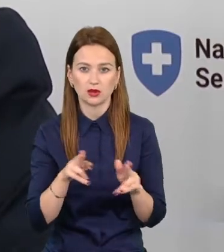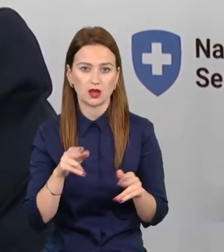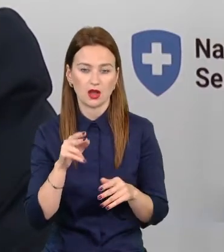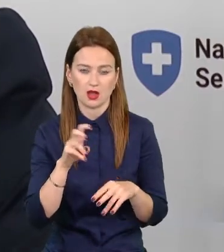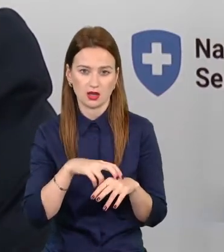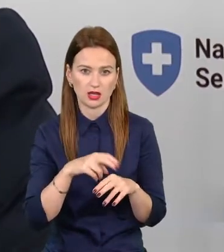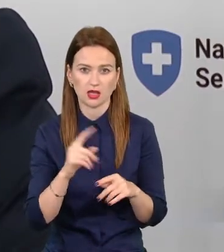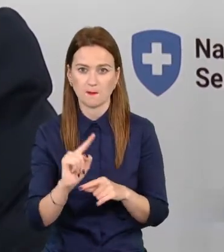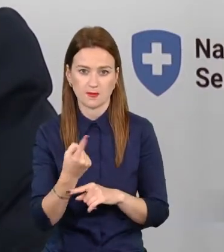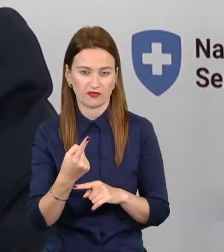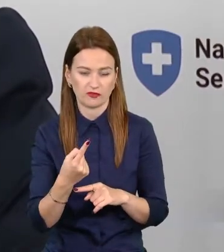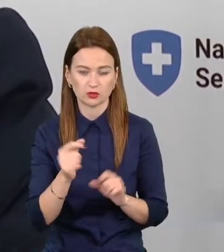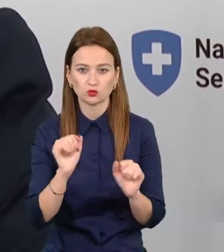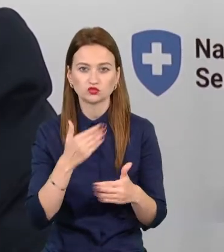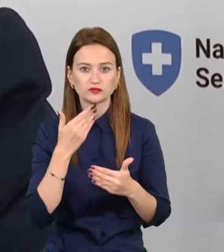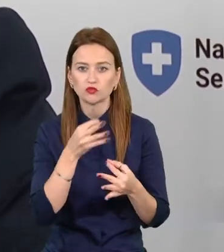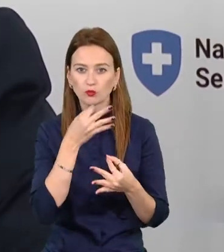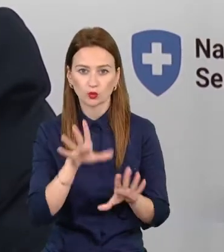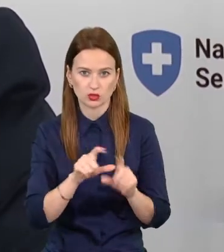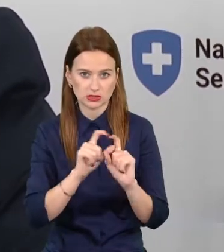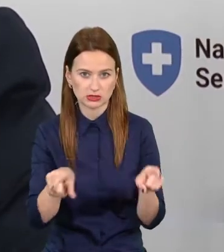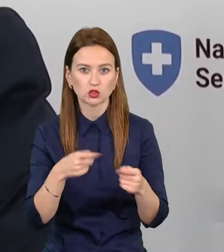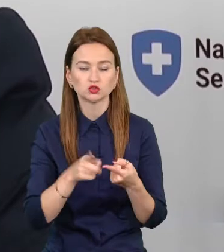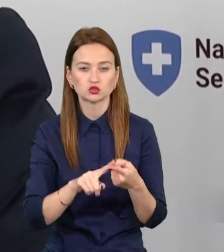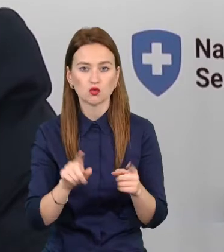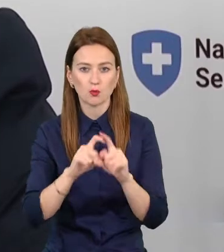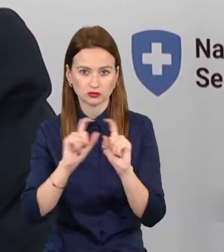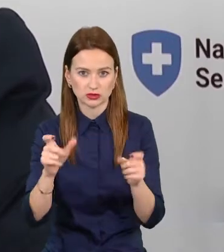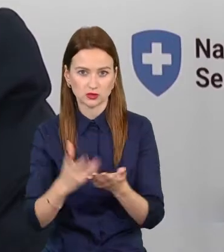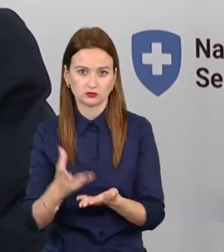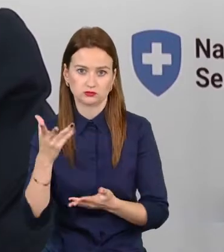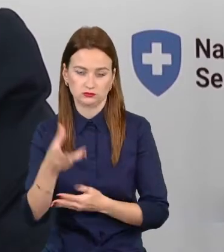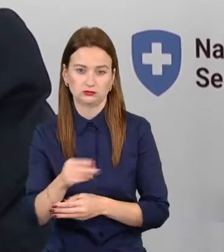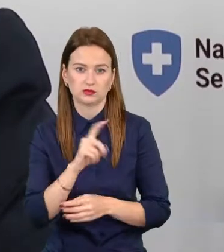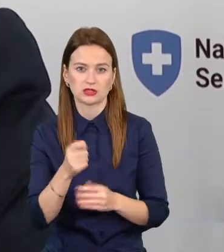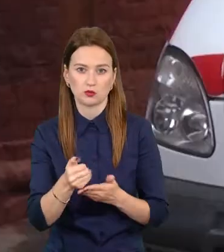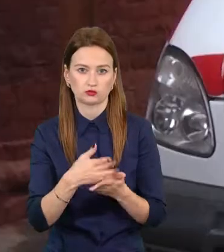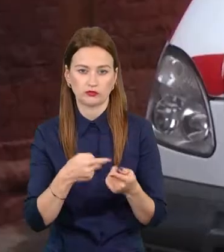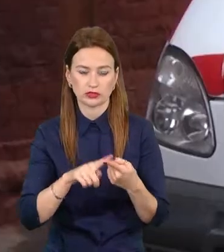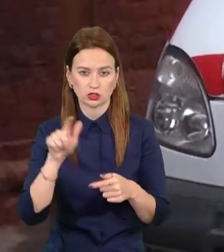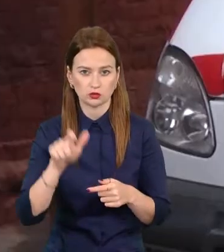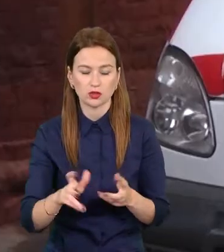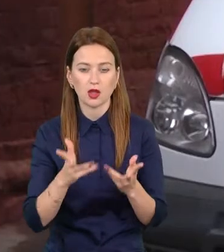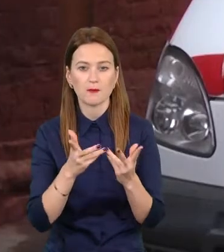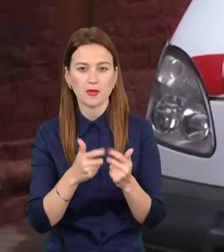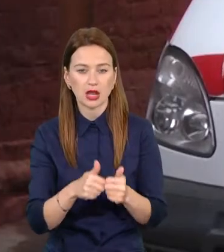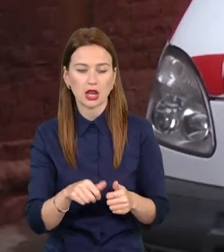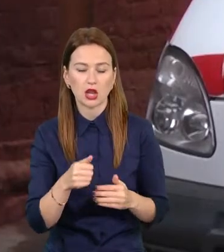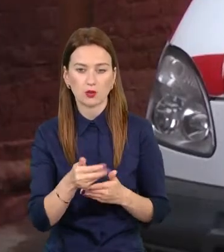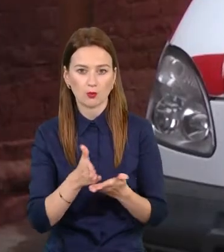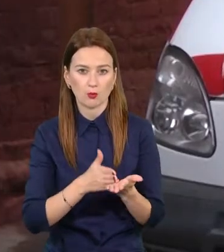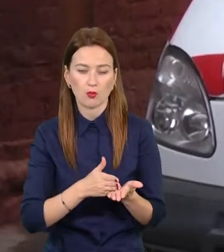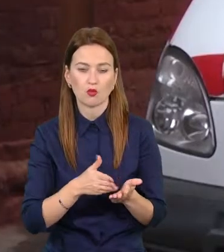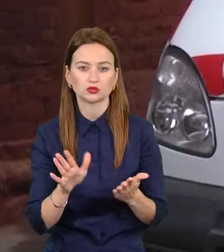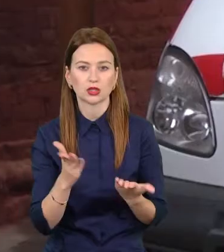цим направленням може звернутися в будь-який заклад. І ми цьому закладу відшкодуємо вартість обслуговування цієї людини. Перелік послуг, які будуть